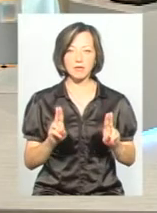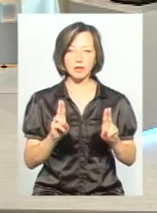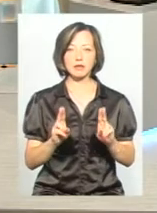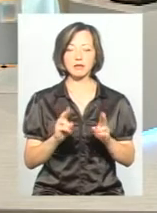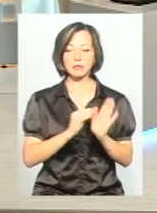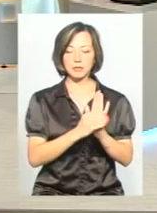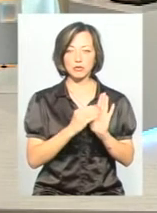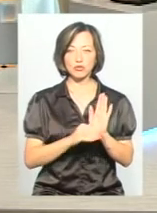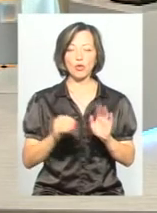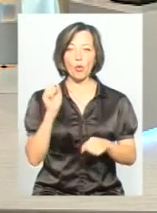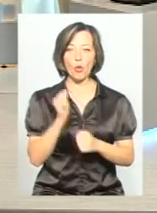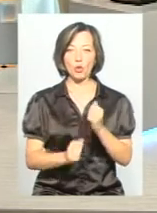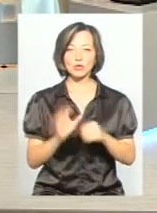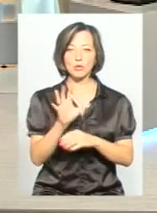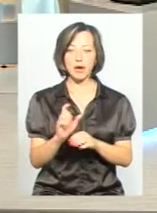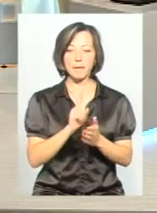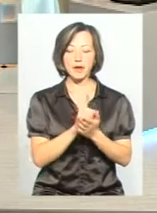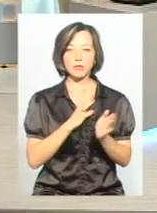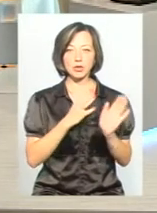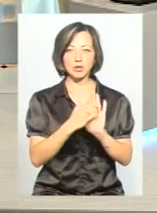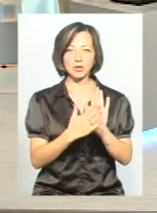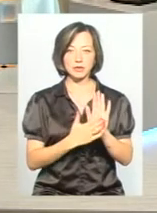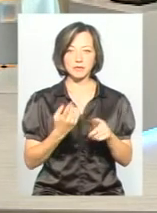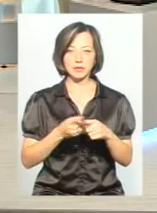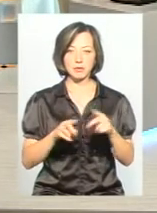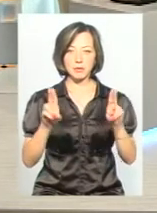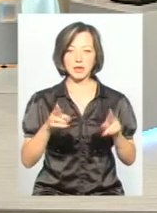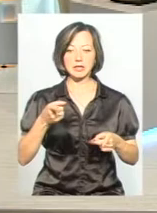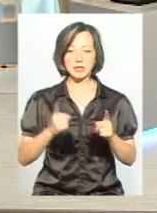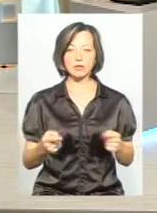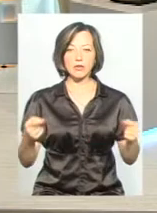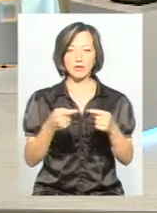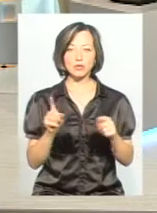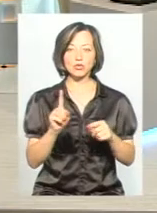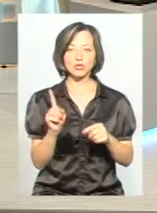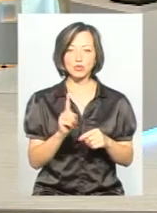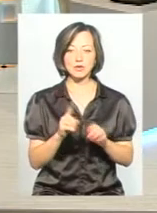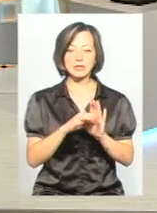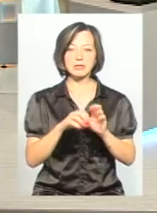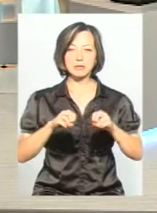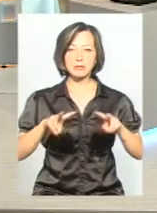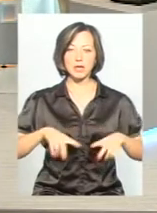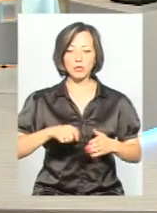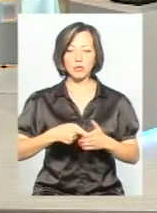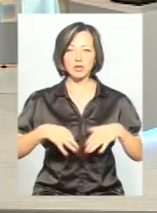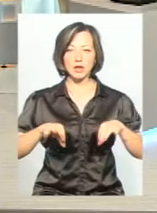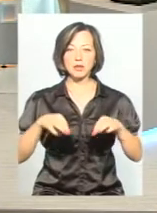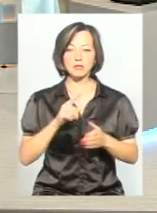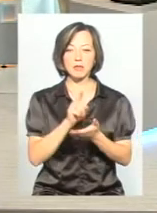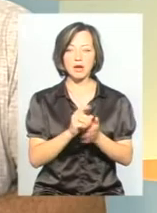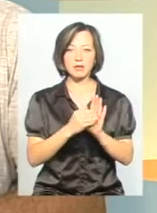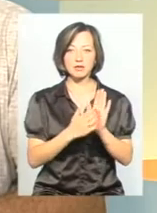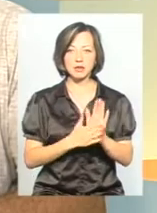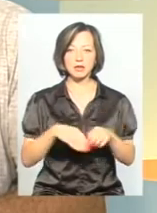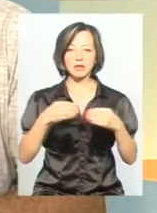бути зареєстрована в спеціальний спосіб, передбачений цими правилами. Дійсно, визначено, що саме спецкомунтранс має реєструвати, більш того, видавати